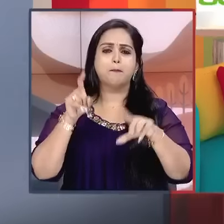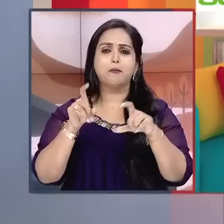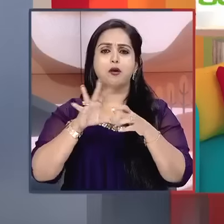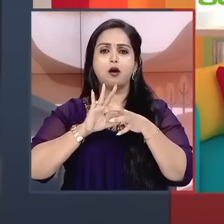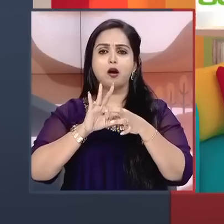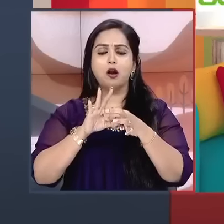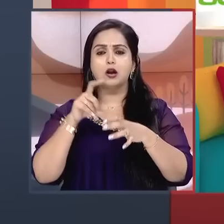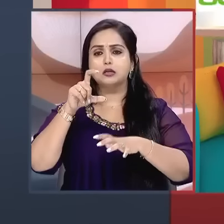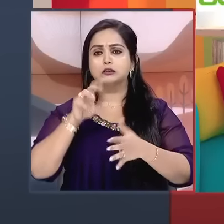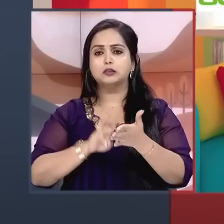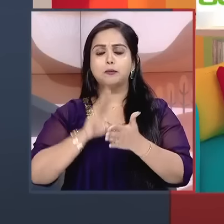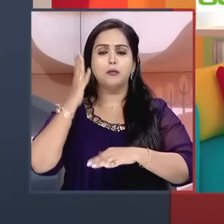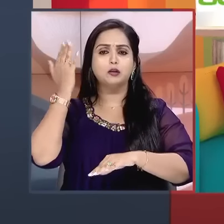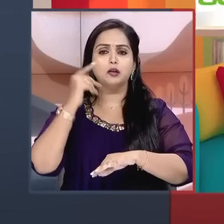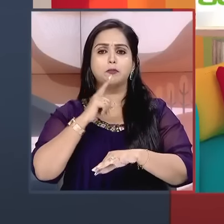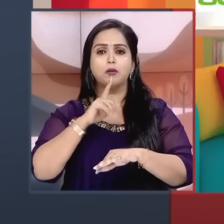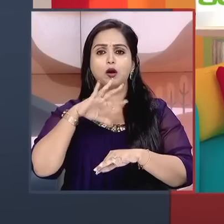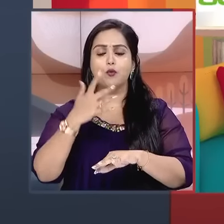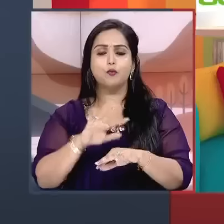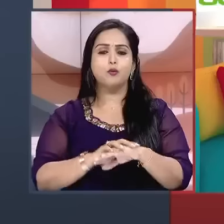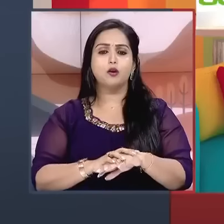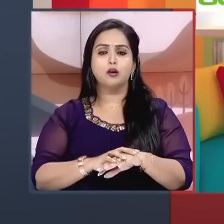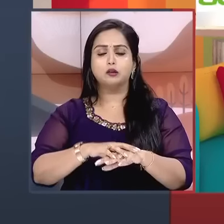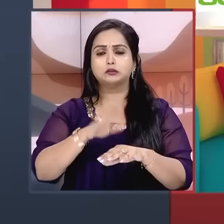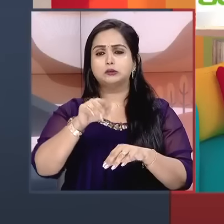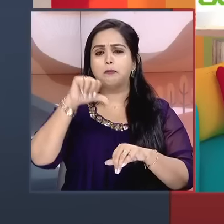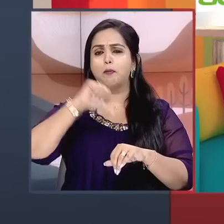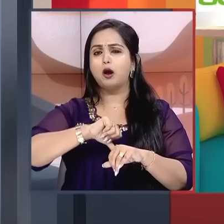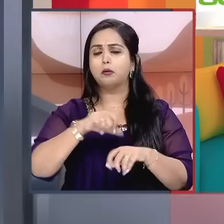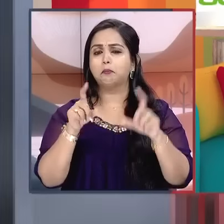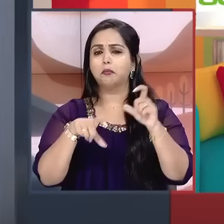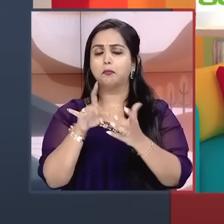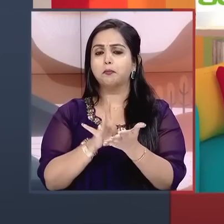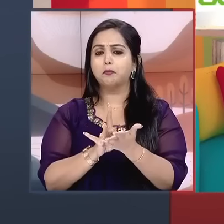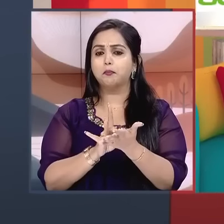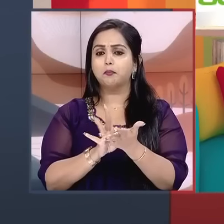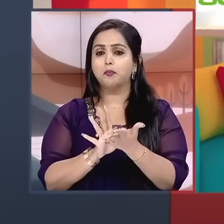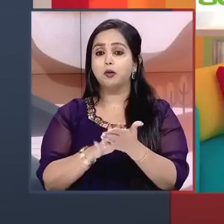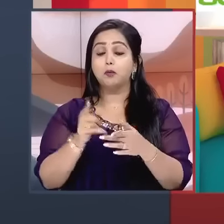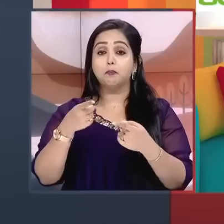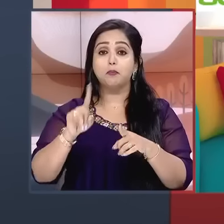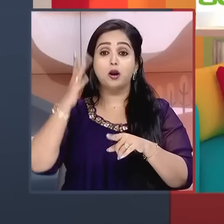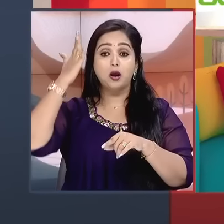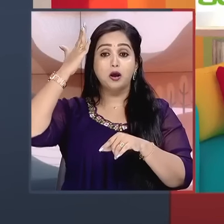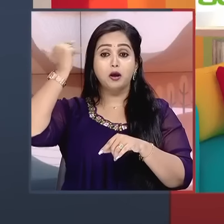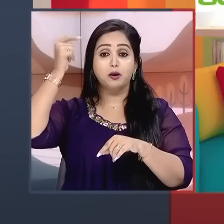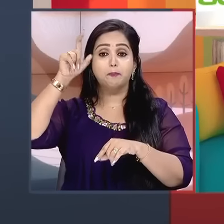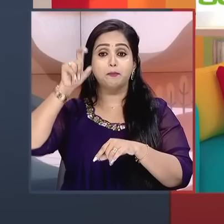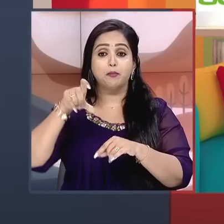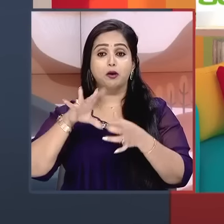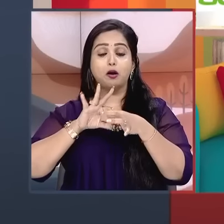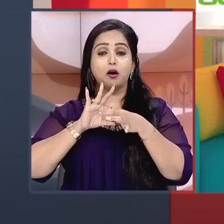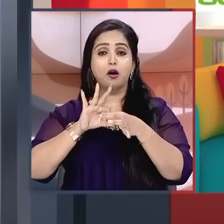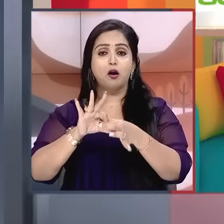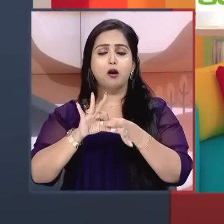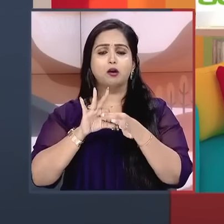സൂചിപ്പിച്ച് മുഖ്യമന്ത്രിയൊക്കെ മുൻപ് പറഞ്ഞിട്ടുണ്ടായിരുന്നു കളങ്കിതരെയൊന്നും സേനയിൽ വെച്ച് പൊറപ്പിക്കില്ല എന്നുള്ളത്. പക്ഷേ നോക്കൂ, ഇത് ഏറ്റവും ഉന്നതനായ ഒരു ഉദ്യോഗസ്ഥനെതിരെയാണ് ഇങ്ങനെയൊക്കെ